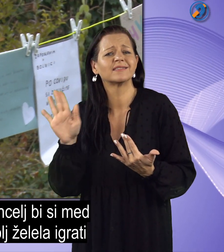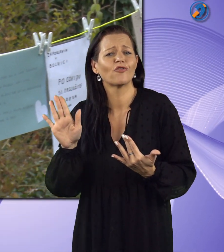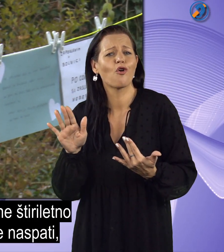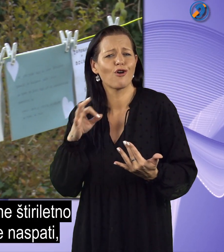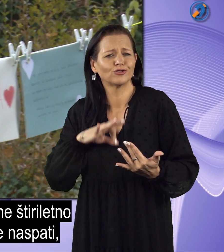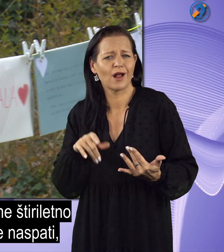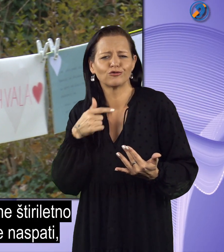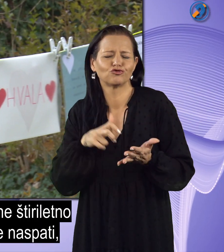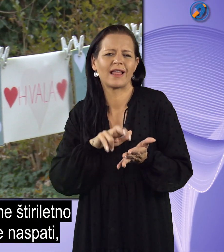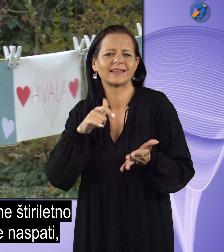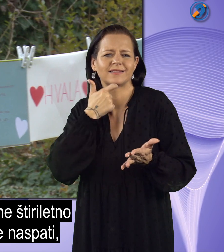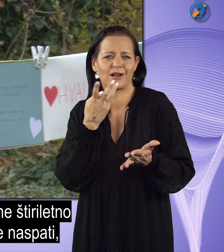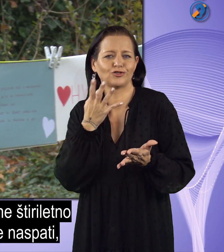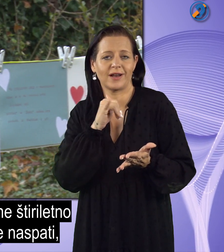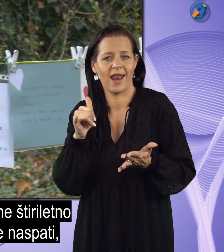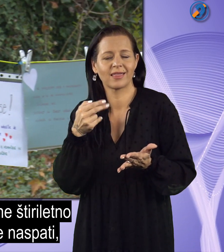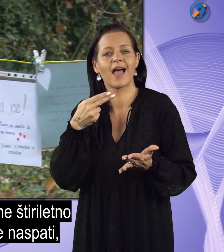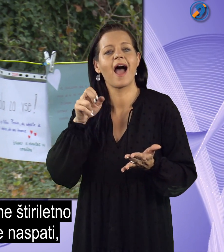Hani.